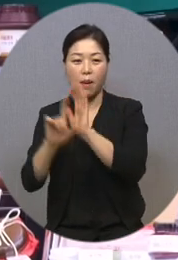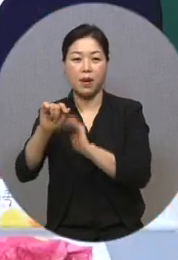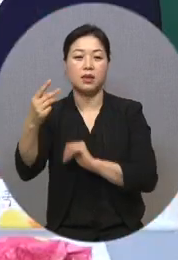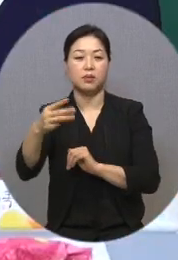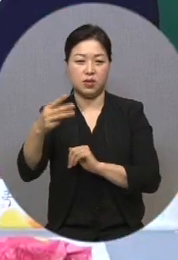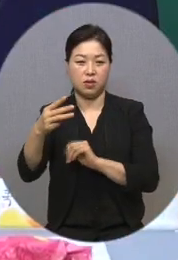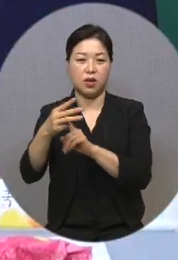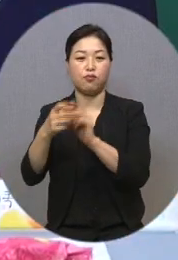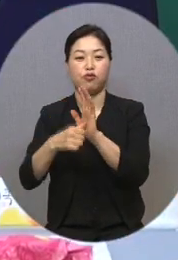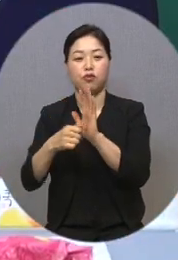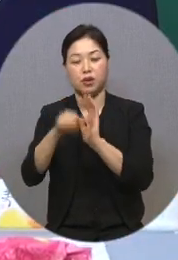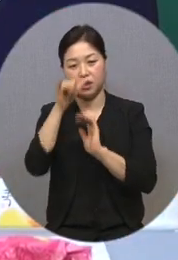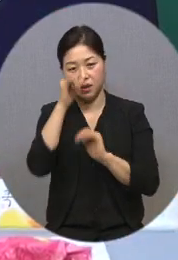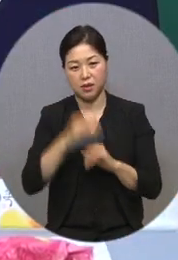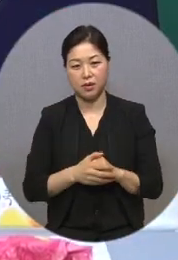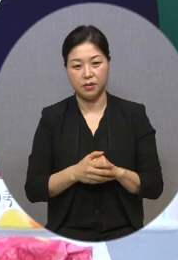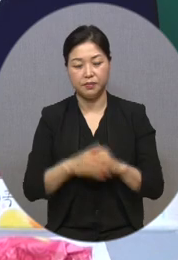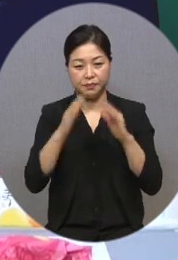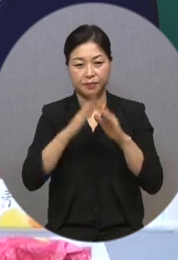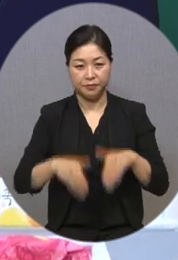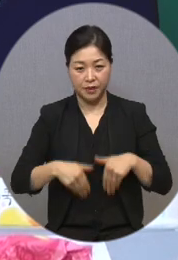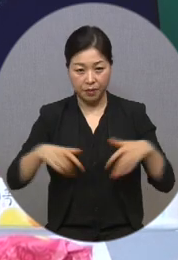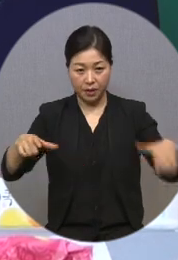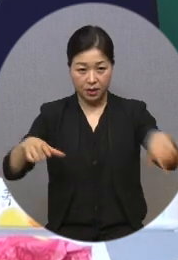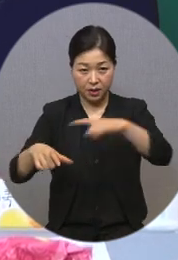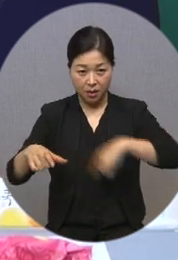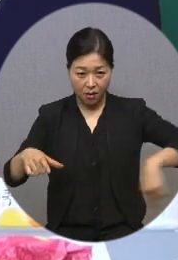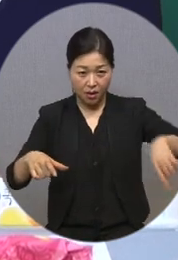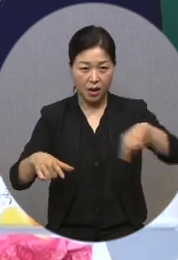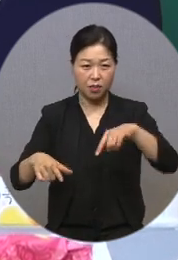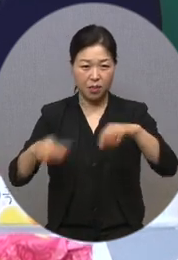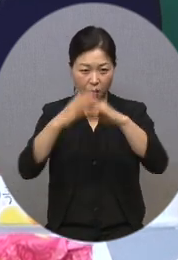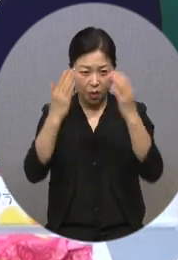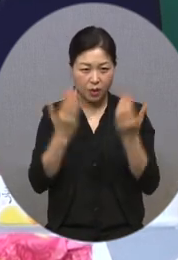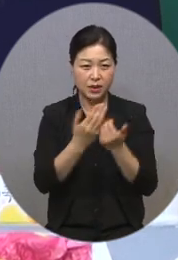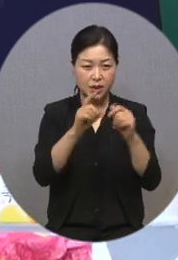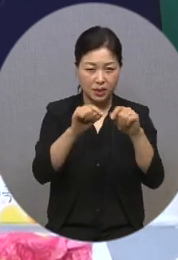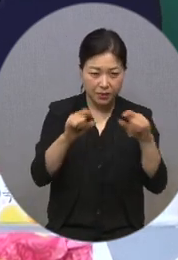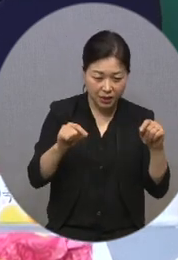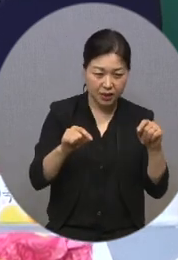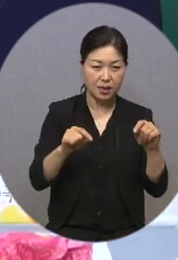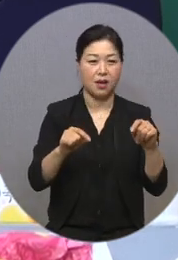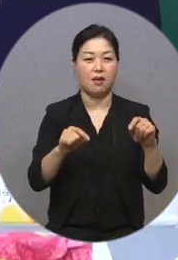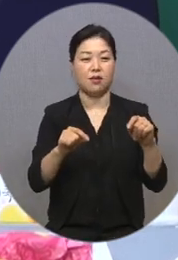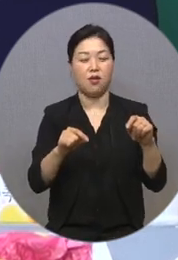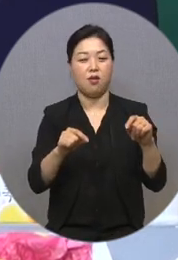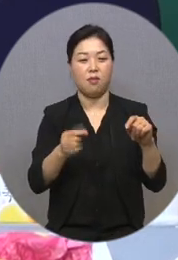그래서 우리 전라남도에 있는 모든 그런 음식물의